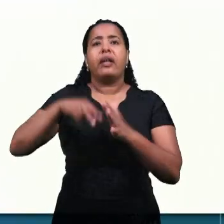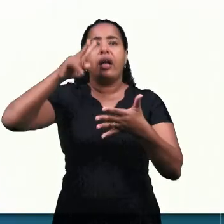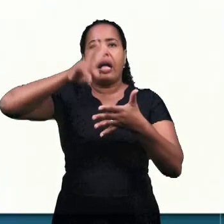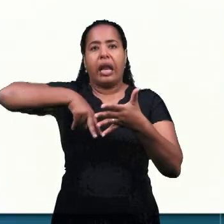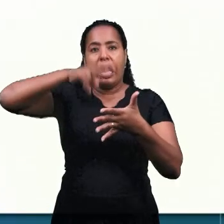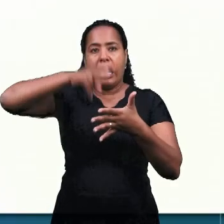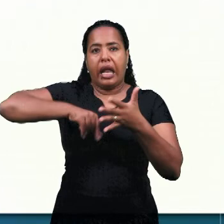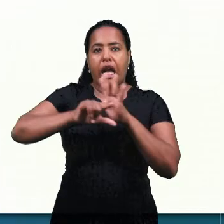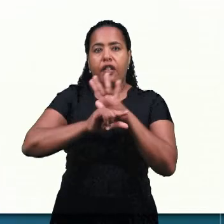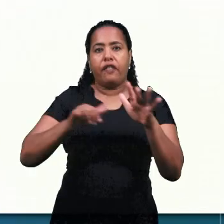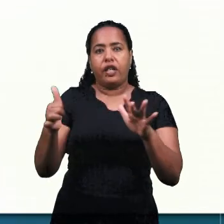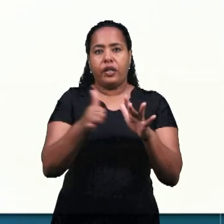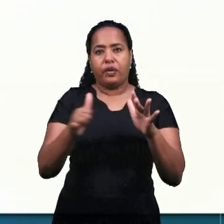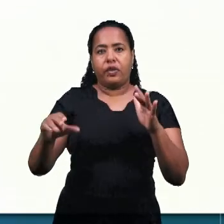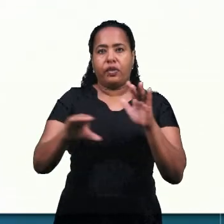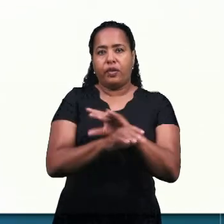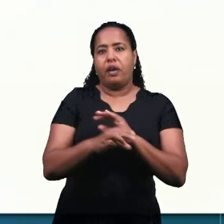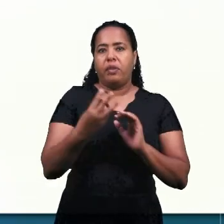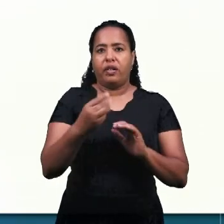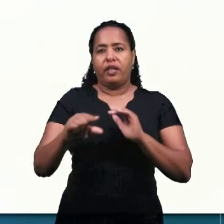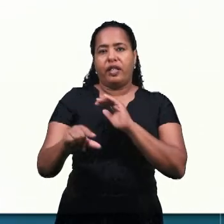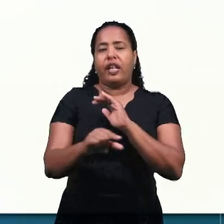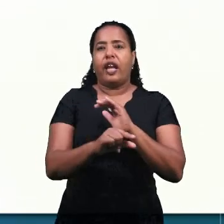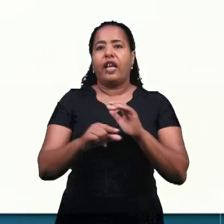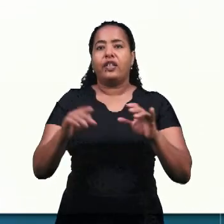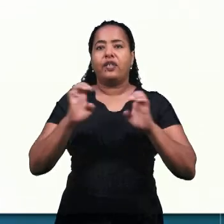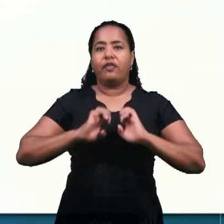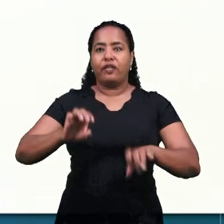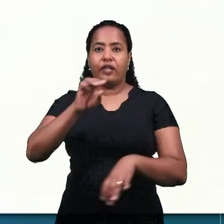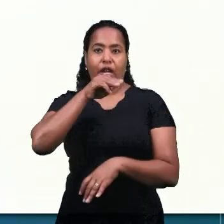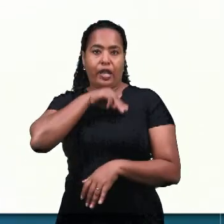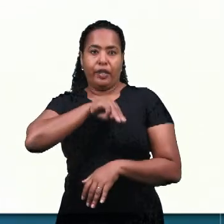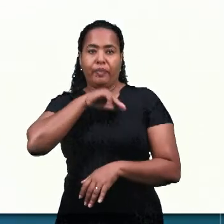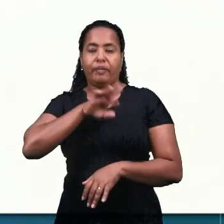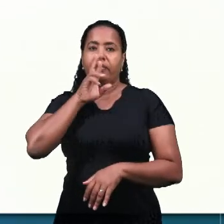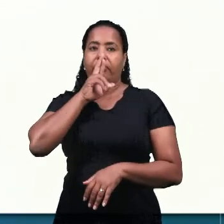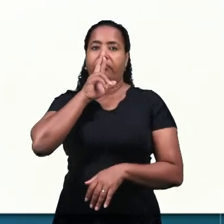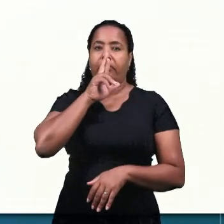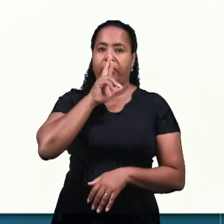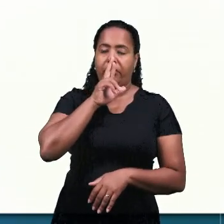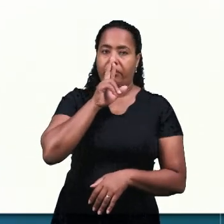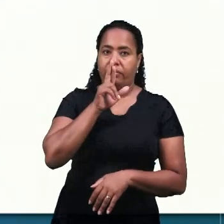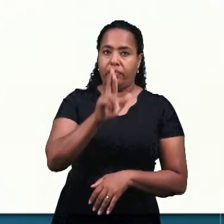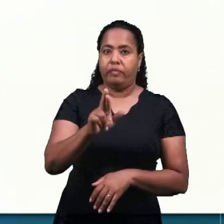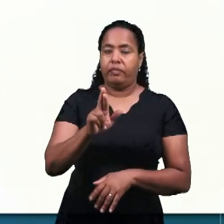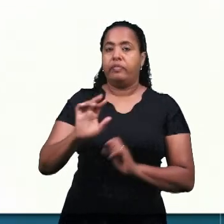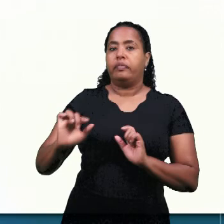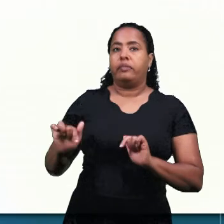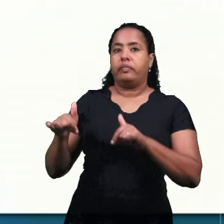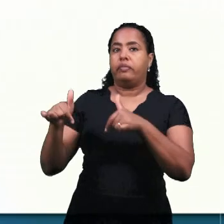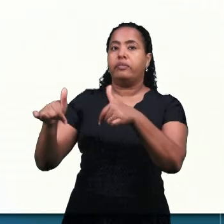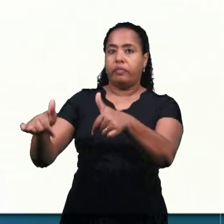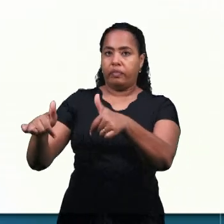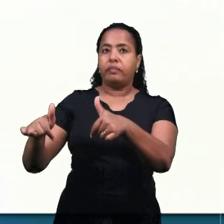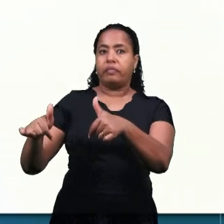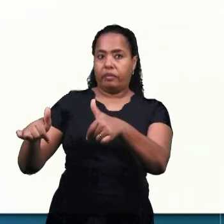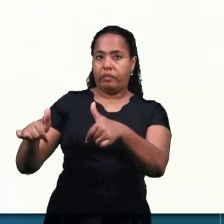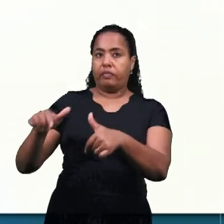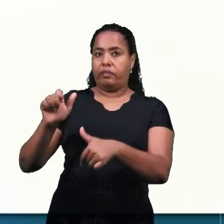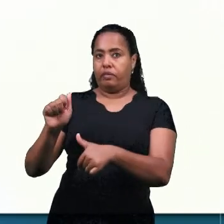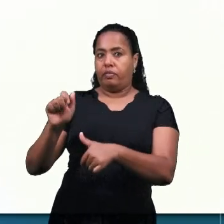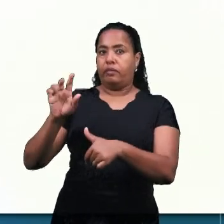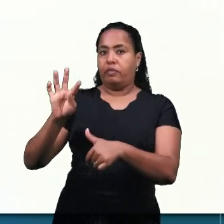le verset 11 du chapitre 3, évangile de Matthieu, répondez. En faisant référence à